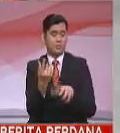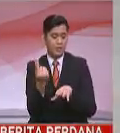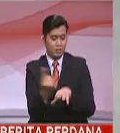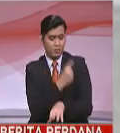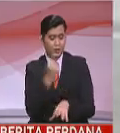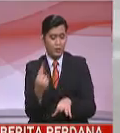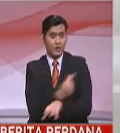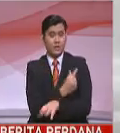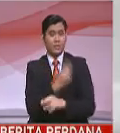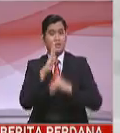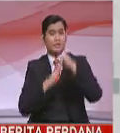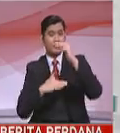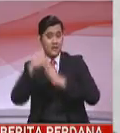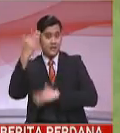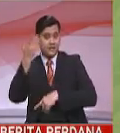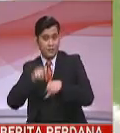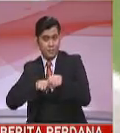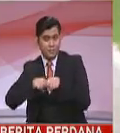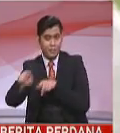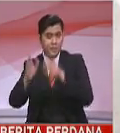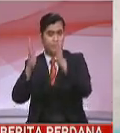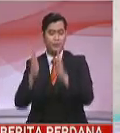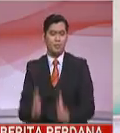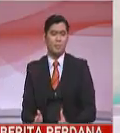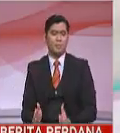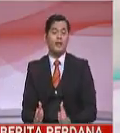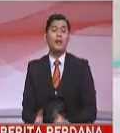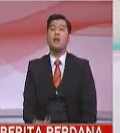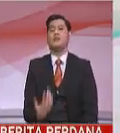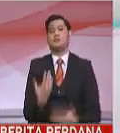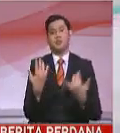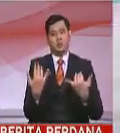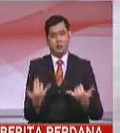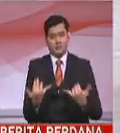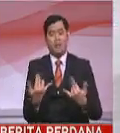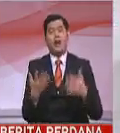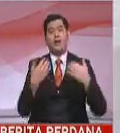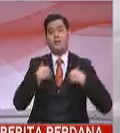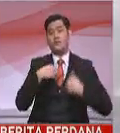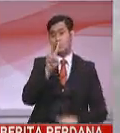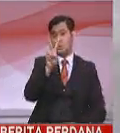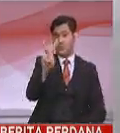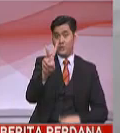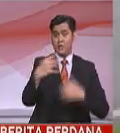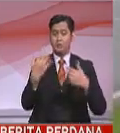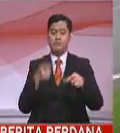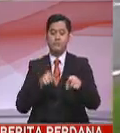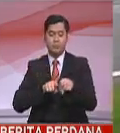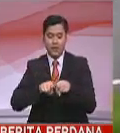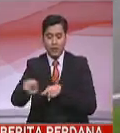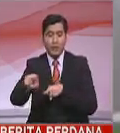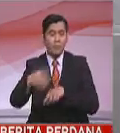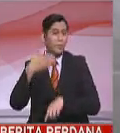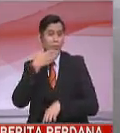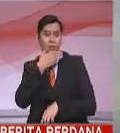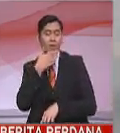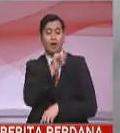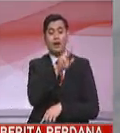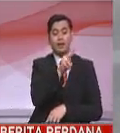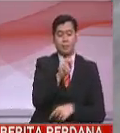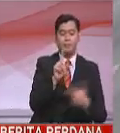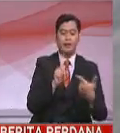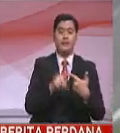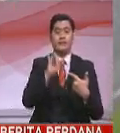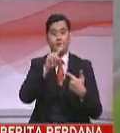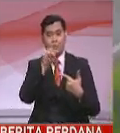buat masa ini pasukannya akan menggantikan 20 mudah Mama Syafiq Iman Muhammad Fauzi dan Mohamad Faiz